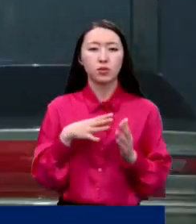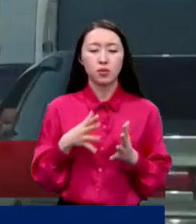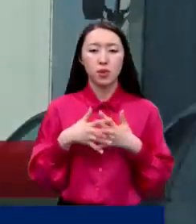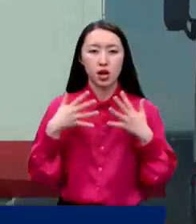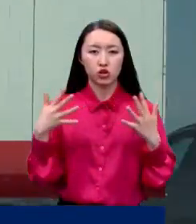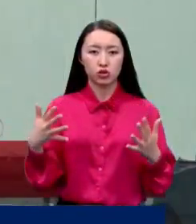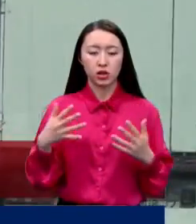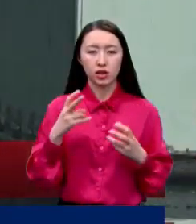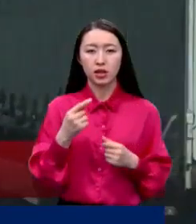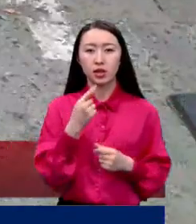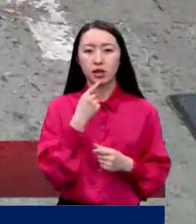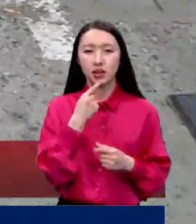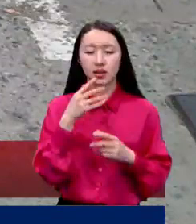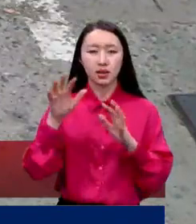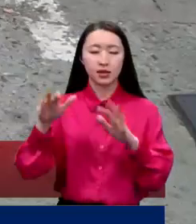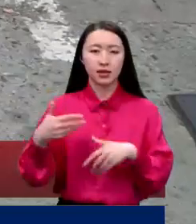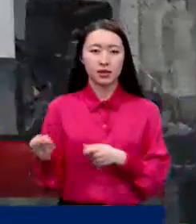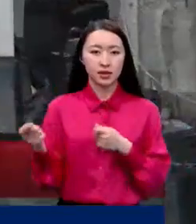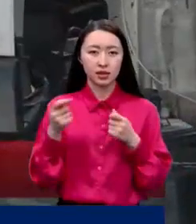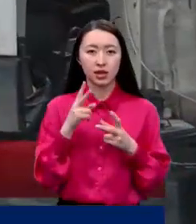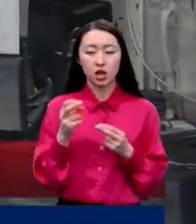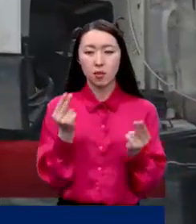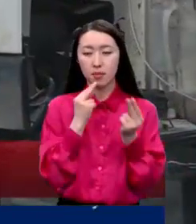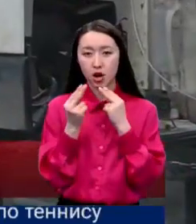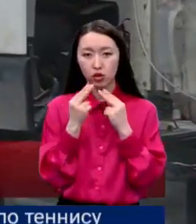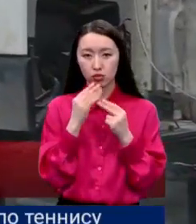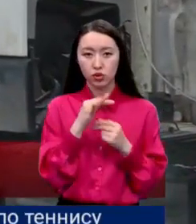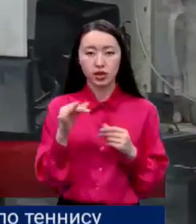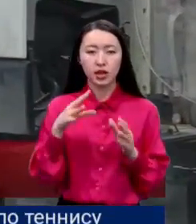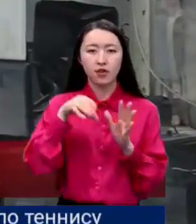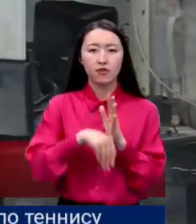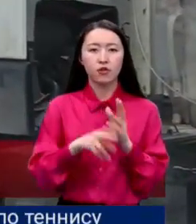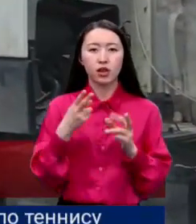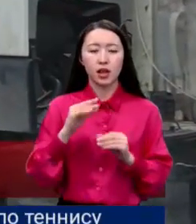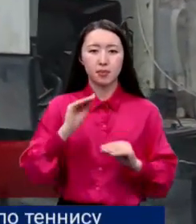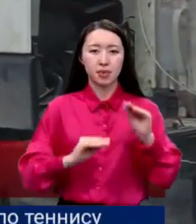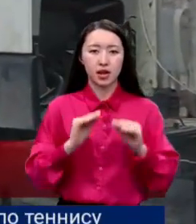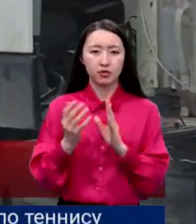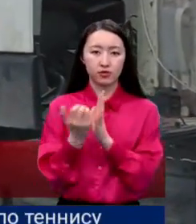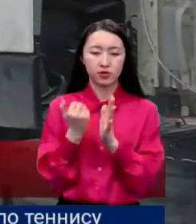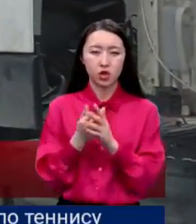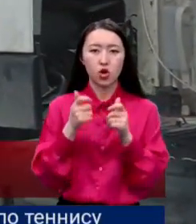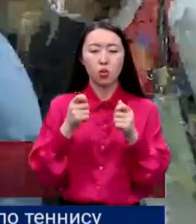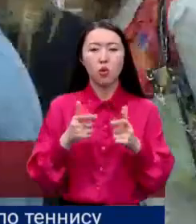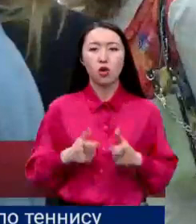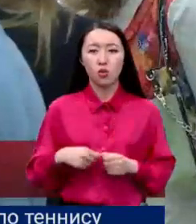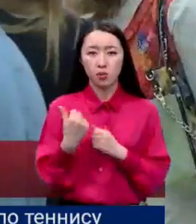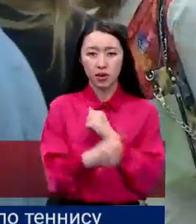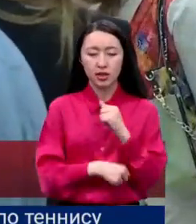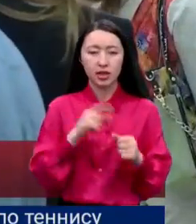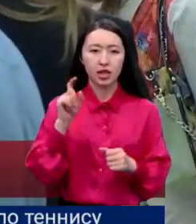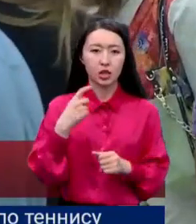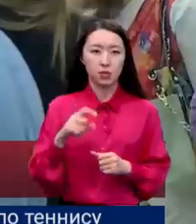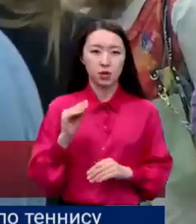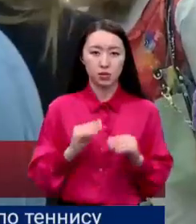товаров критического импорта. Это продукты питания и компоненты для их производства, упаковочные материалы, химическая